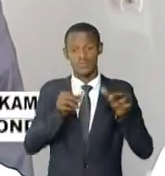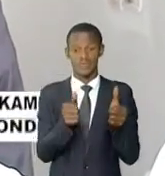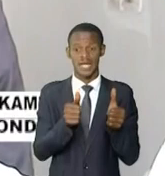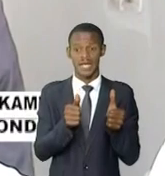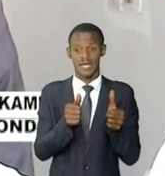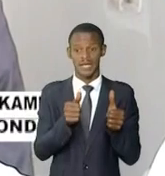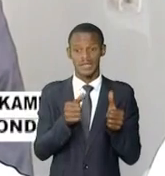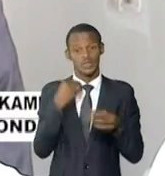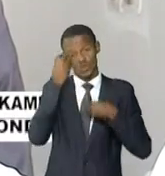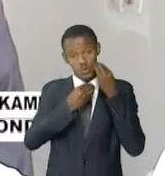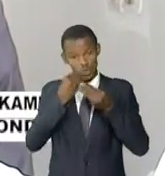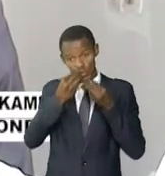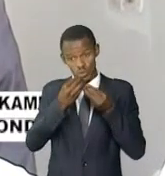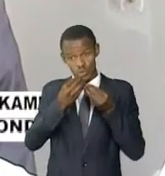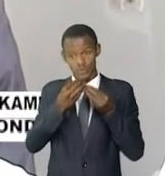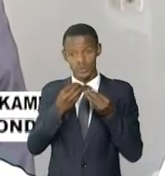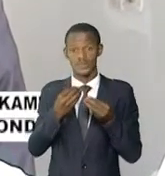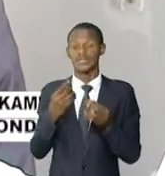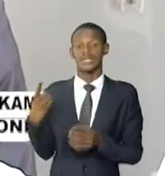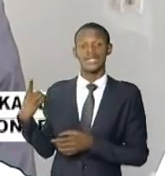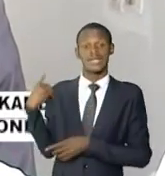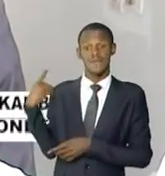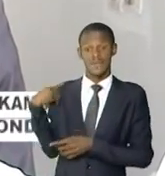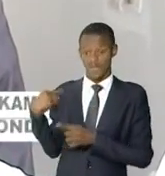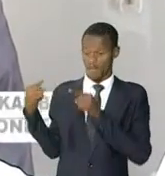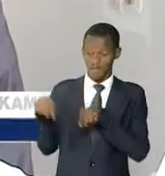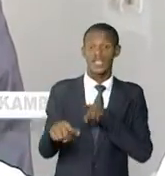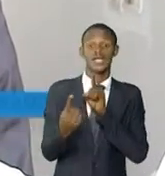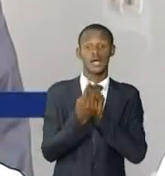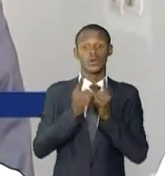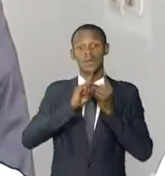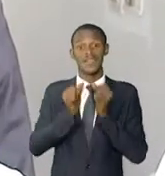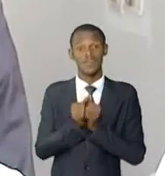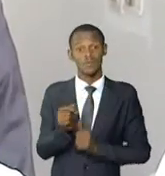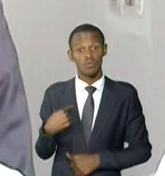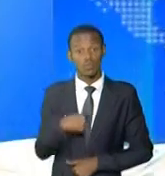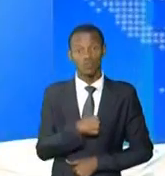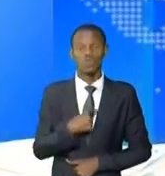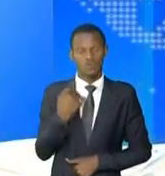mesure nous pouvons les positionner à ces programmes d'entretien routier 2021.